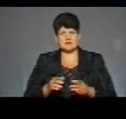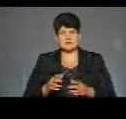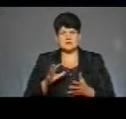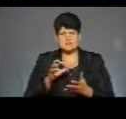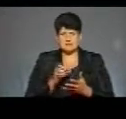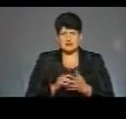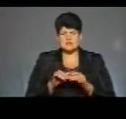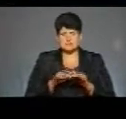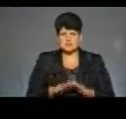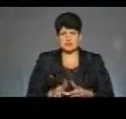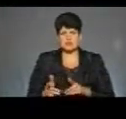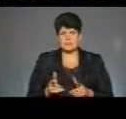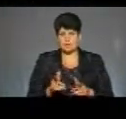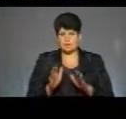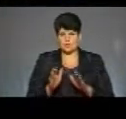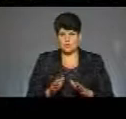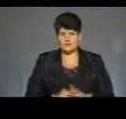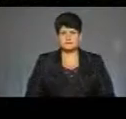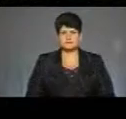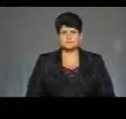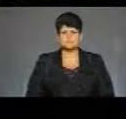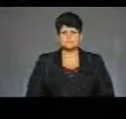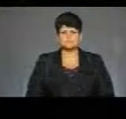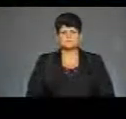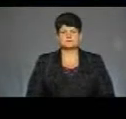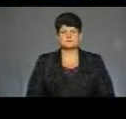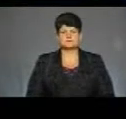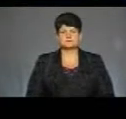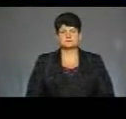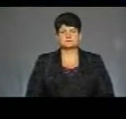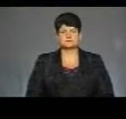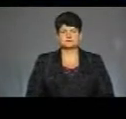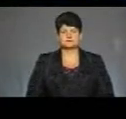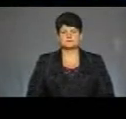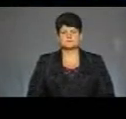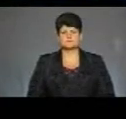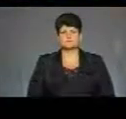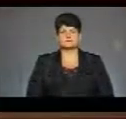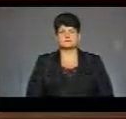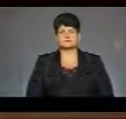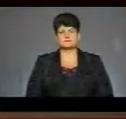займаються заходами бойової підготовки. Богдан Буденчук, Андрій Прокопів. Новини на Суспільному. Тернопіль.